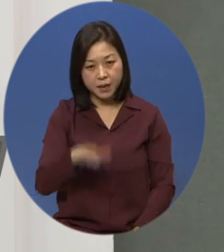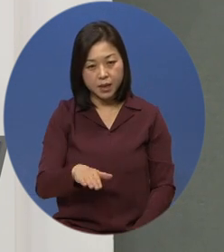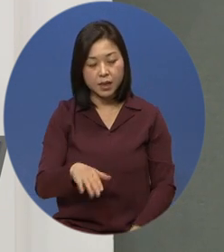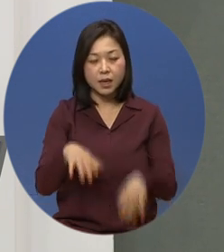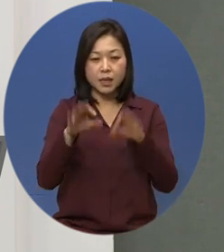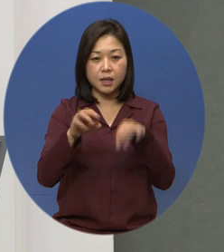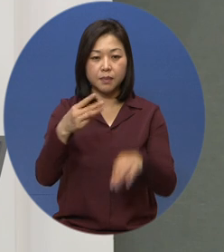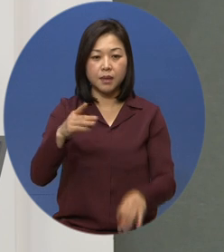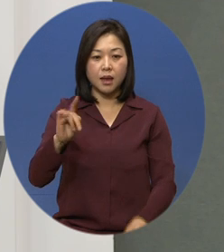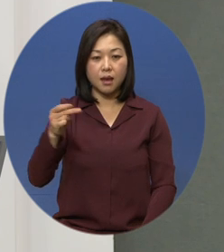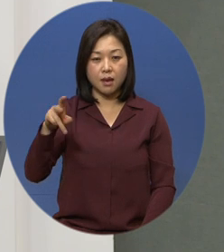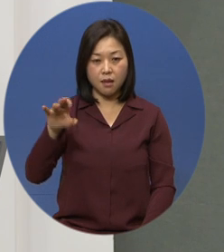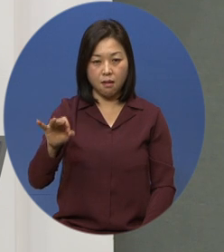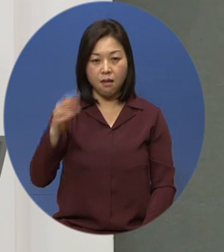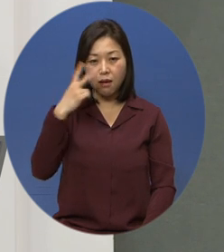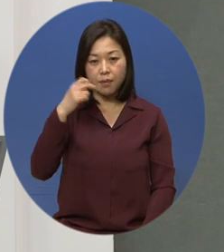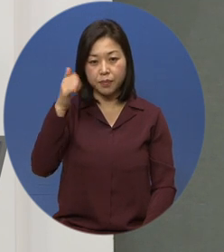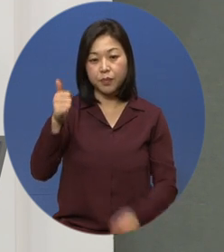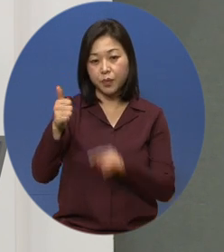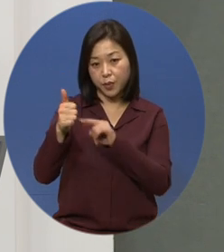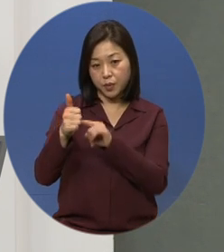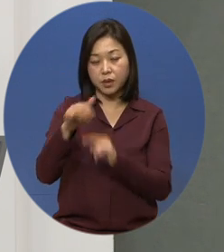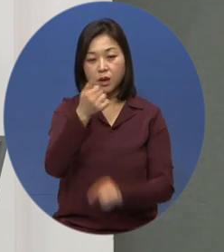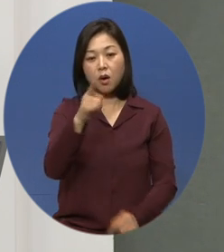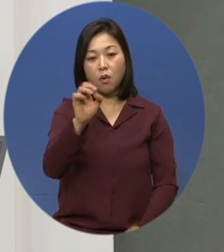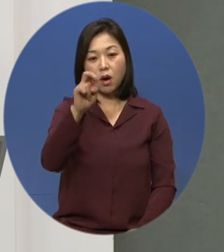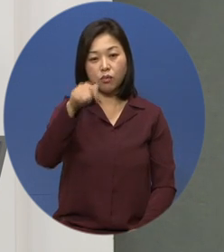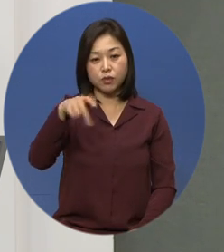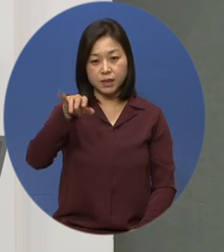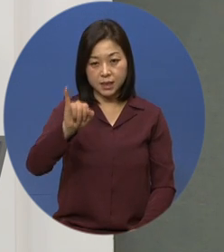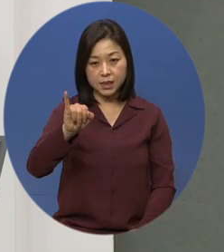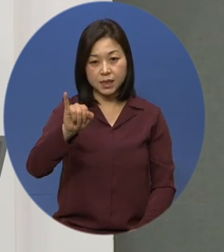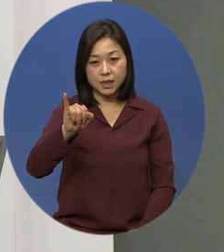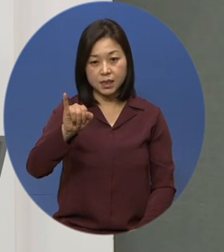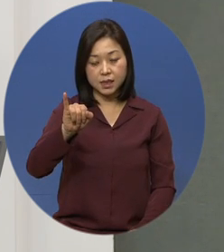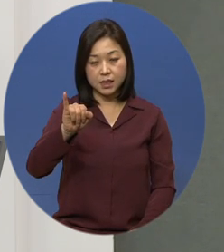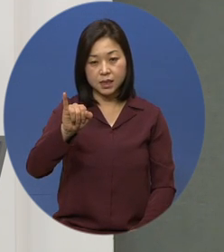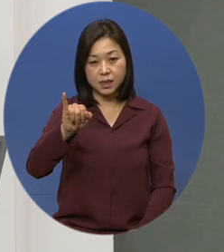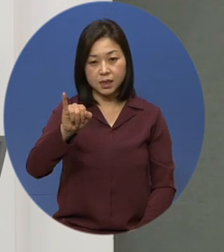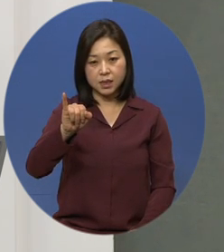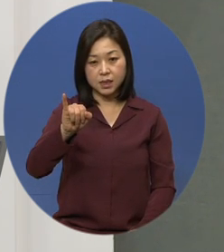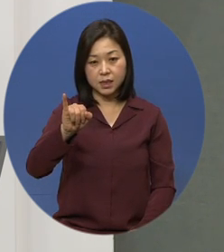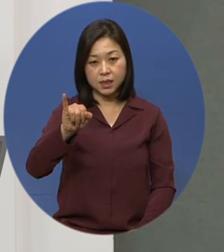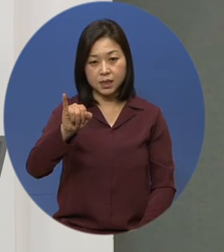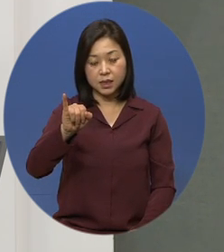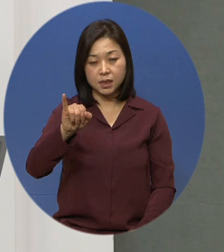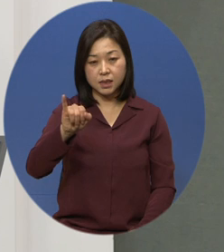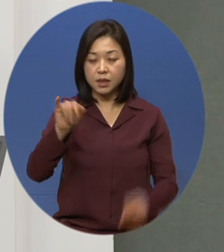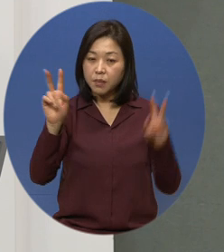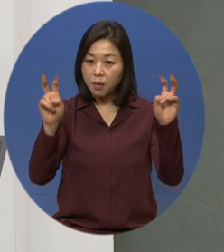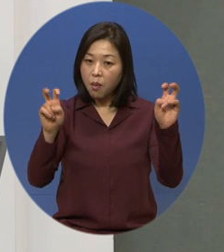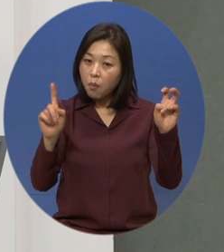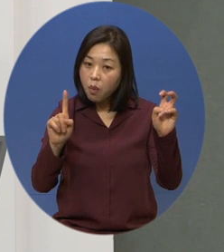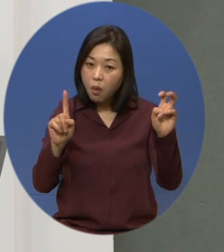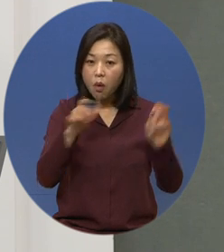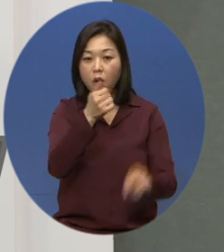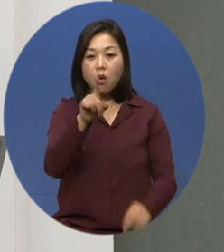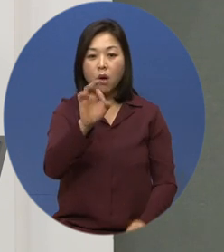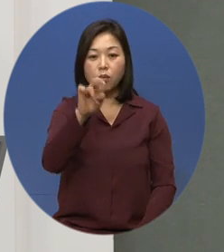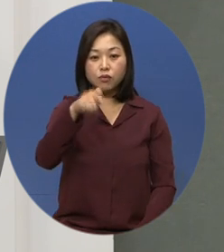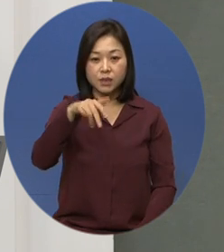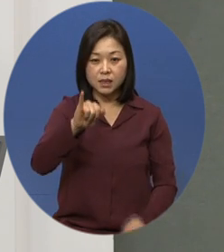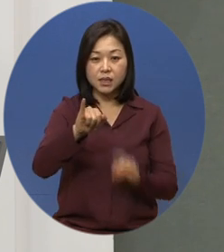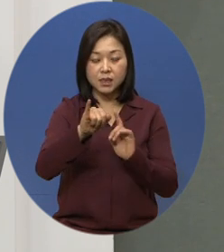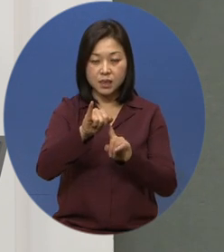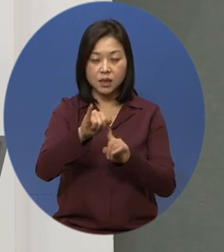김태형 감독은 황무지 라는 황무지에 정식은 5월에 고 해 줘 네